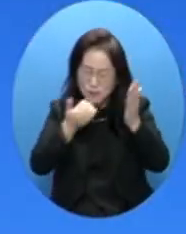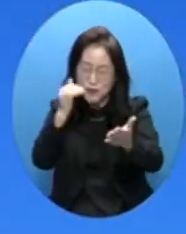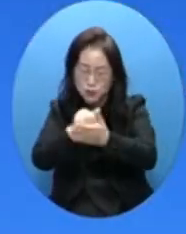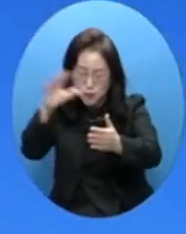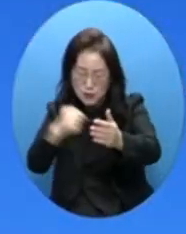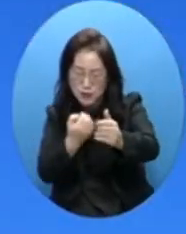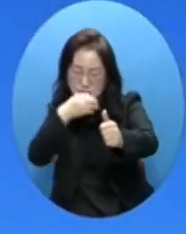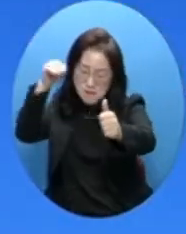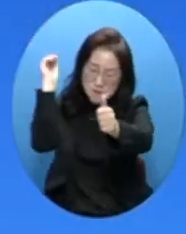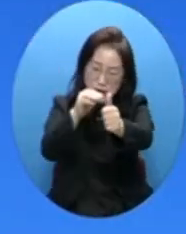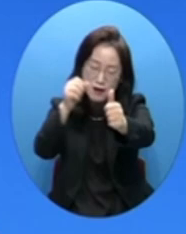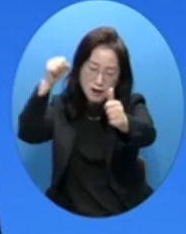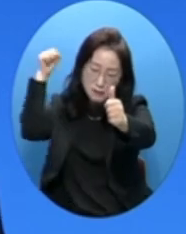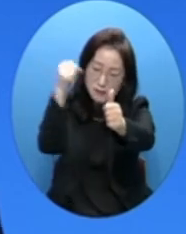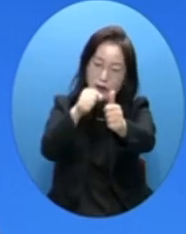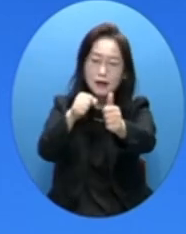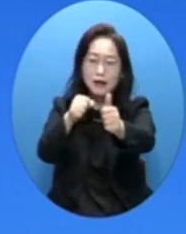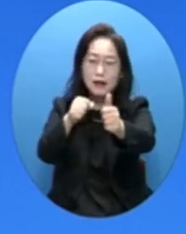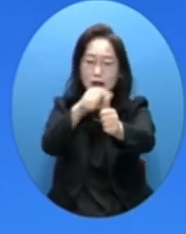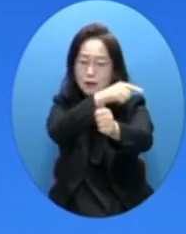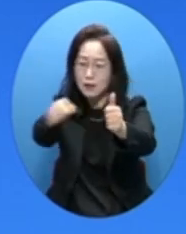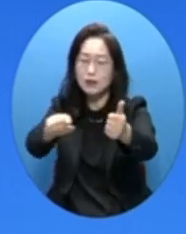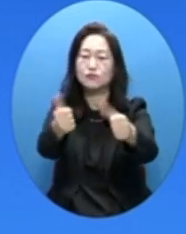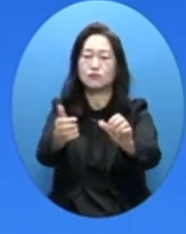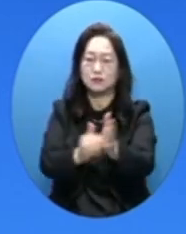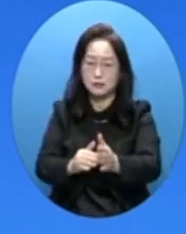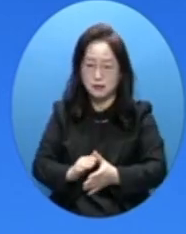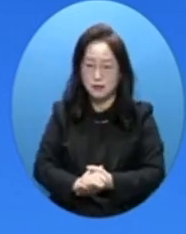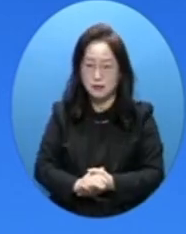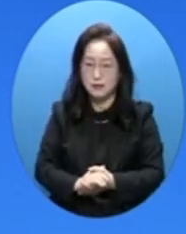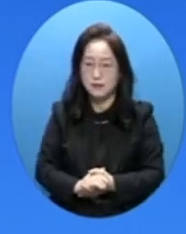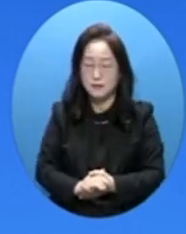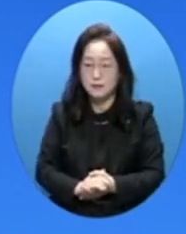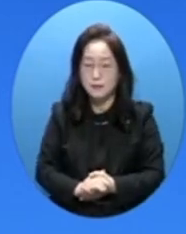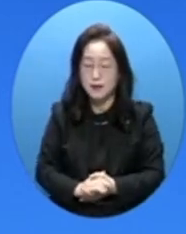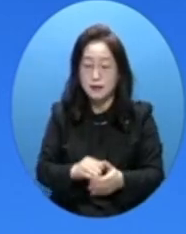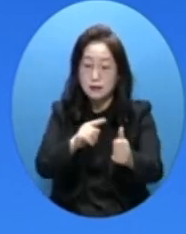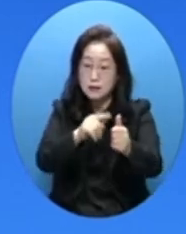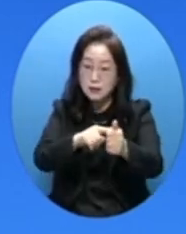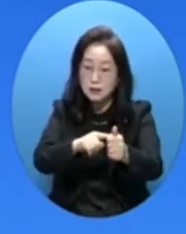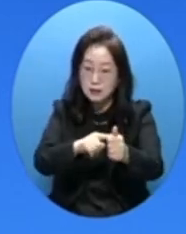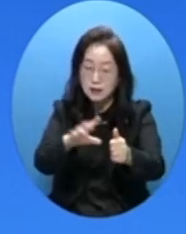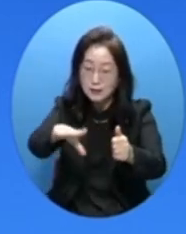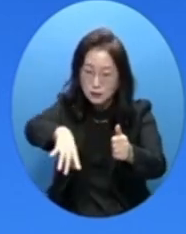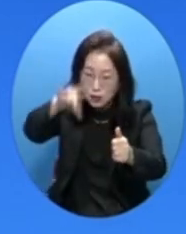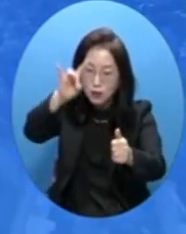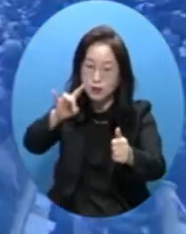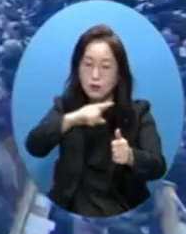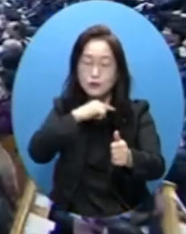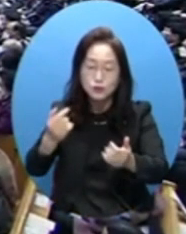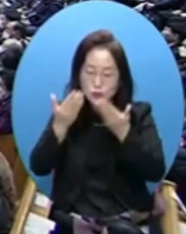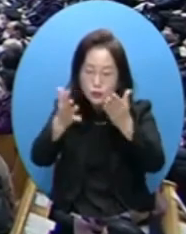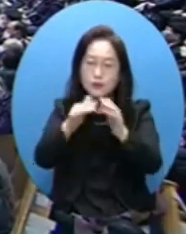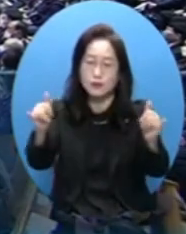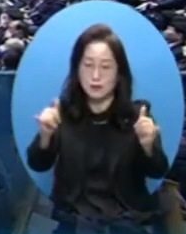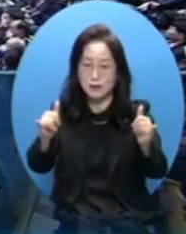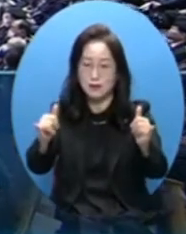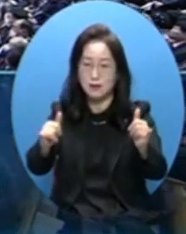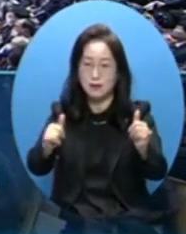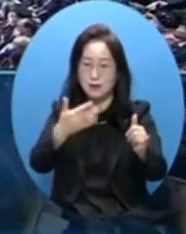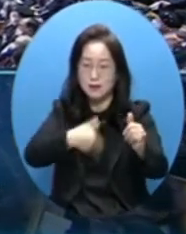그를 돌로 쳐서 그를 죽였습니다. 그는 교역상 최초의 순교자가 되었습니다. 사도행전